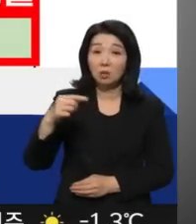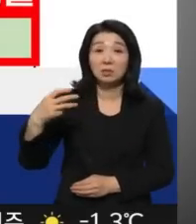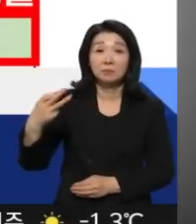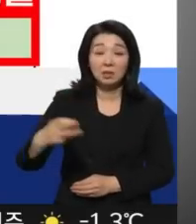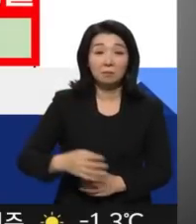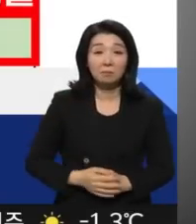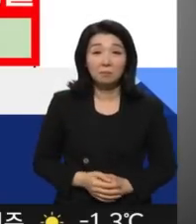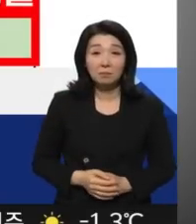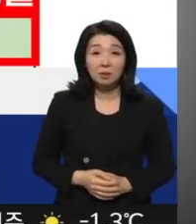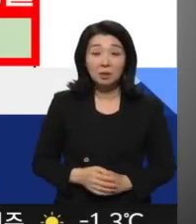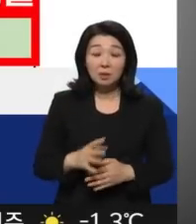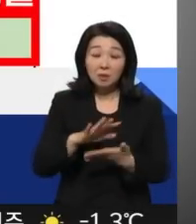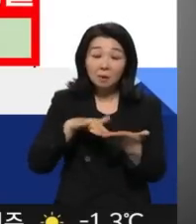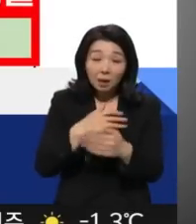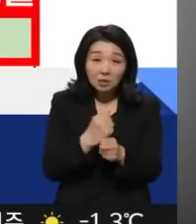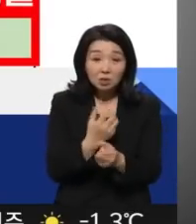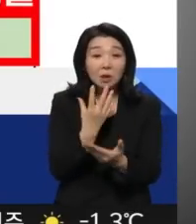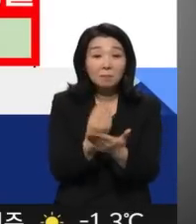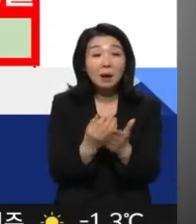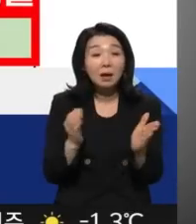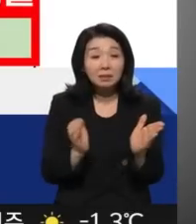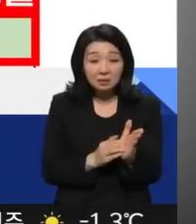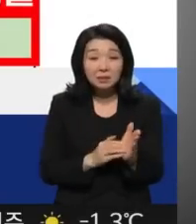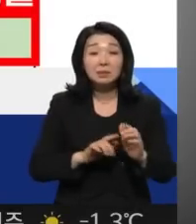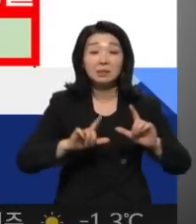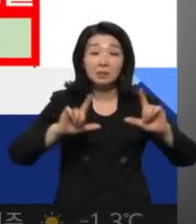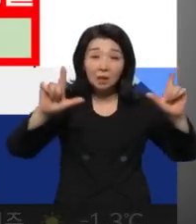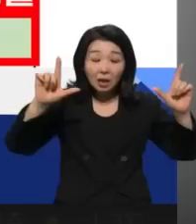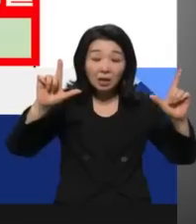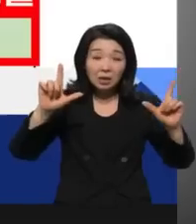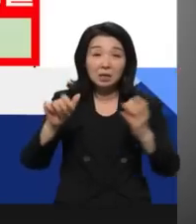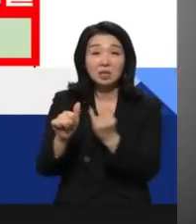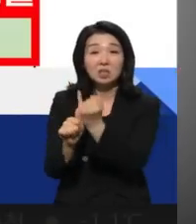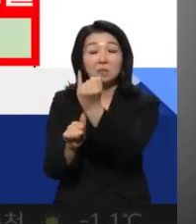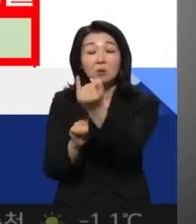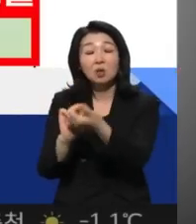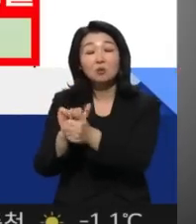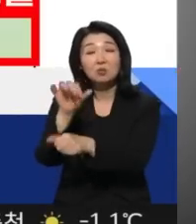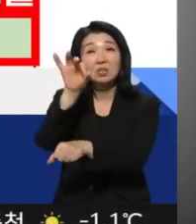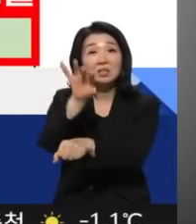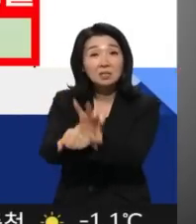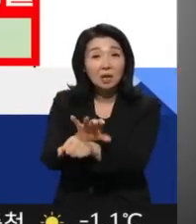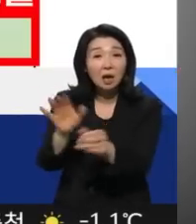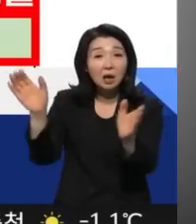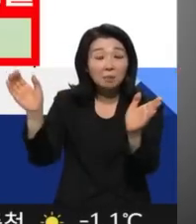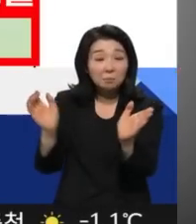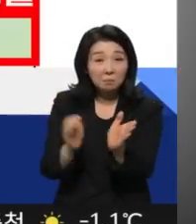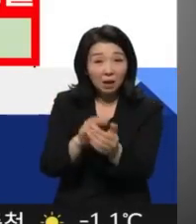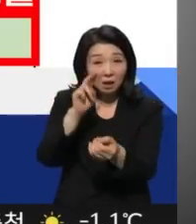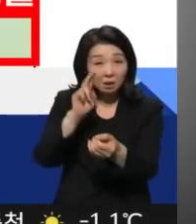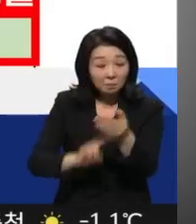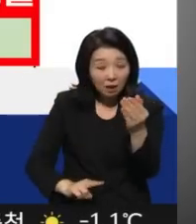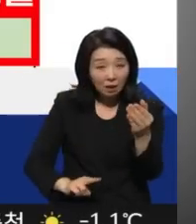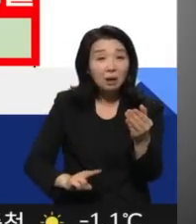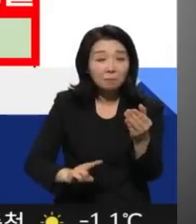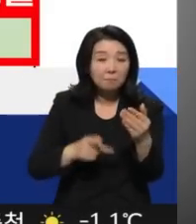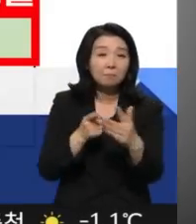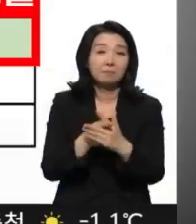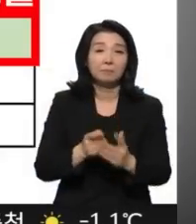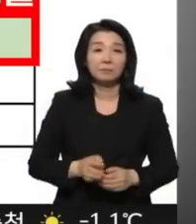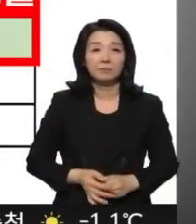즉 이 파일을 작성하고 저장한 바로 그날의 김건희 여사 주식 매각 내역을 실시간으로 파악했다는 뜻이